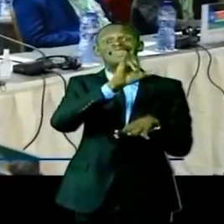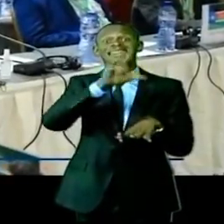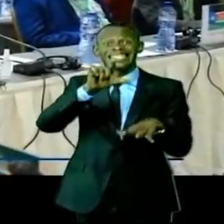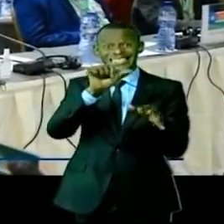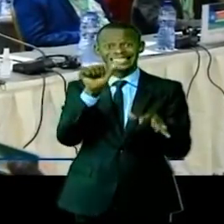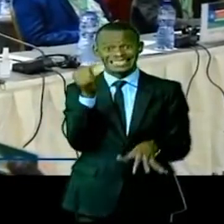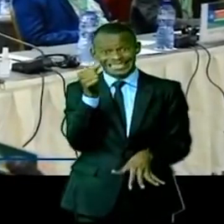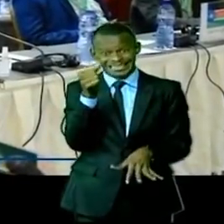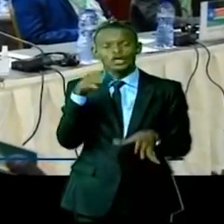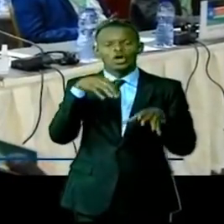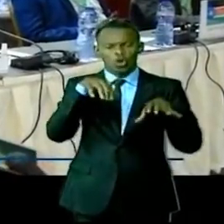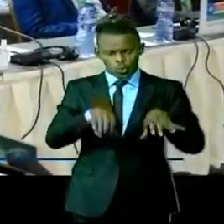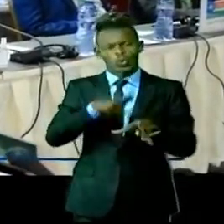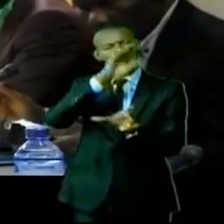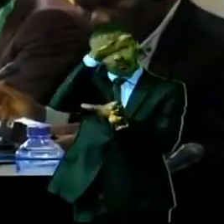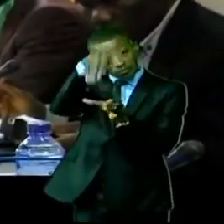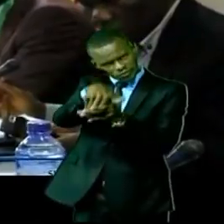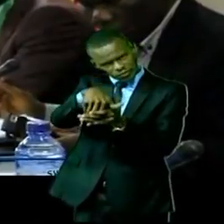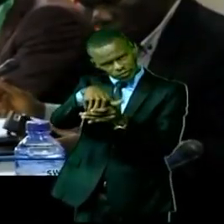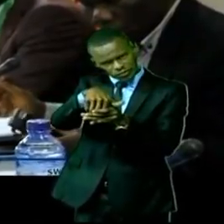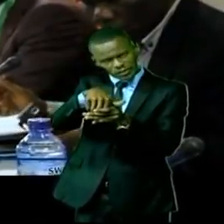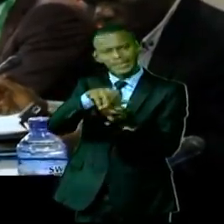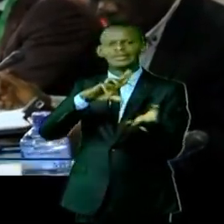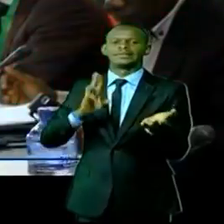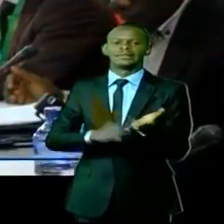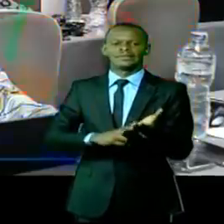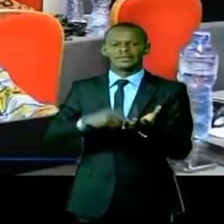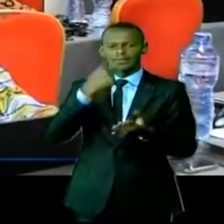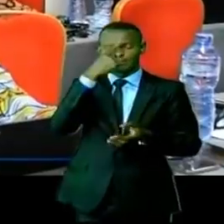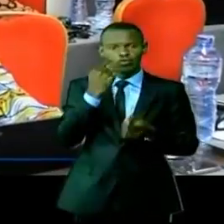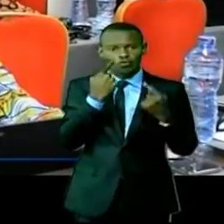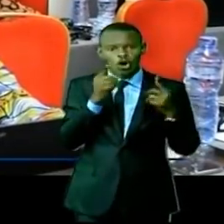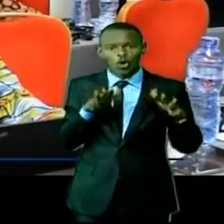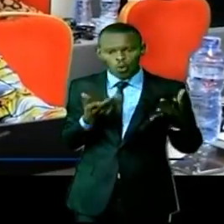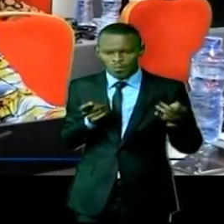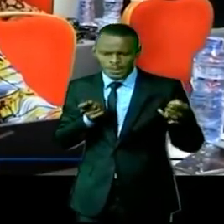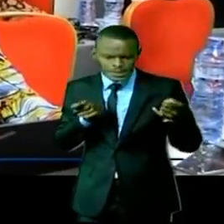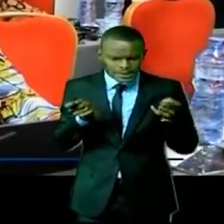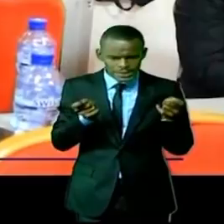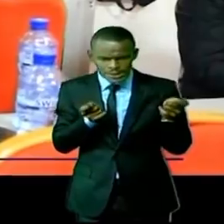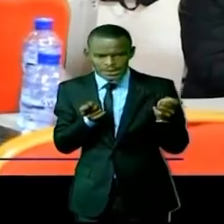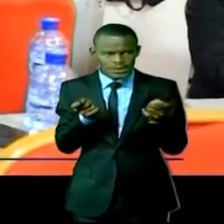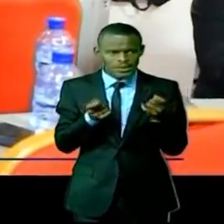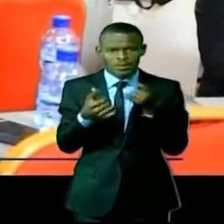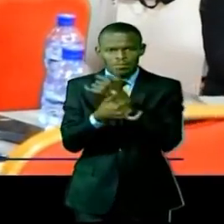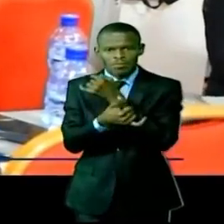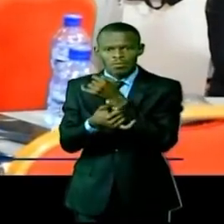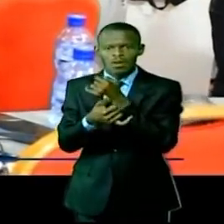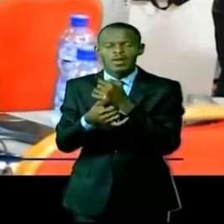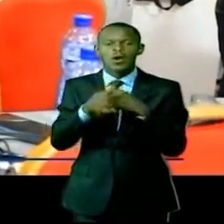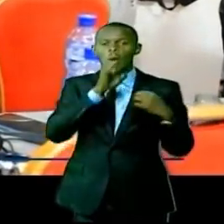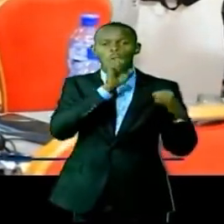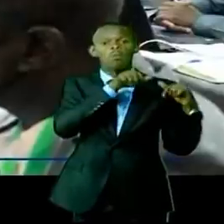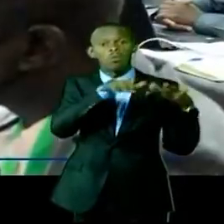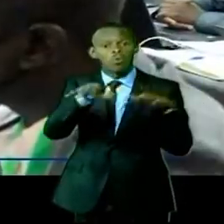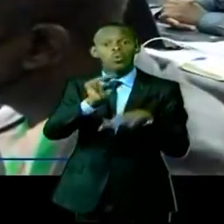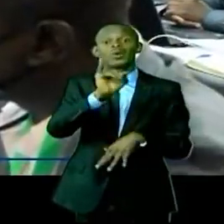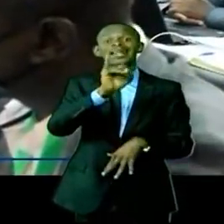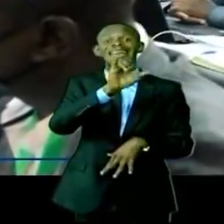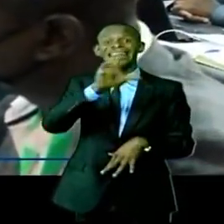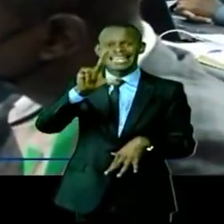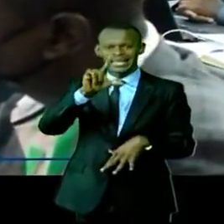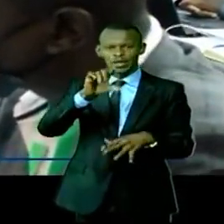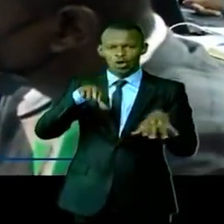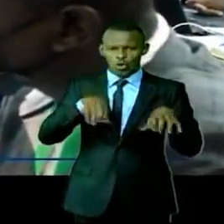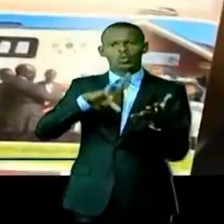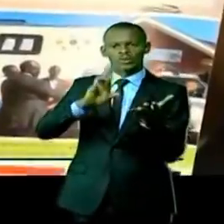branche d'investissement des programmes subsidiaires des lacs équatoriaux, NELSAP en sigle, c'était en 1999. Et actuellement, la